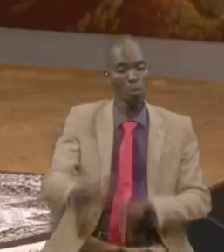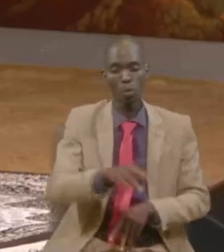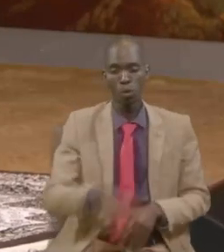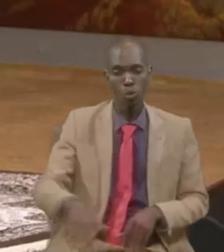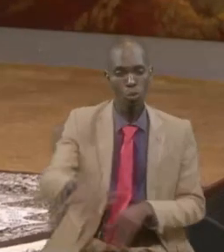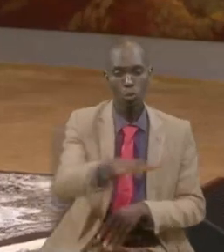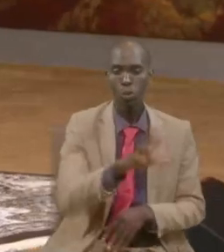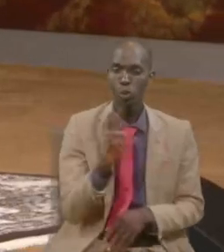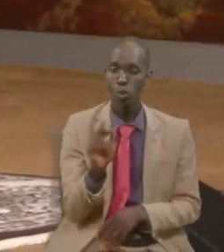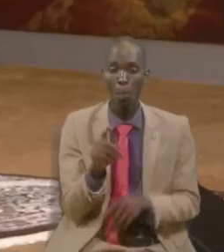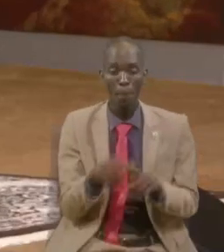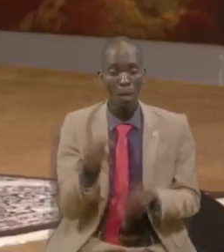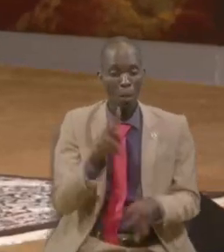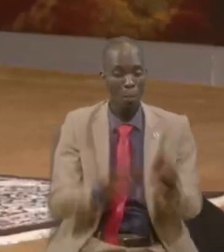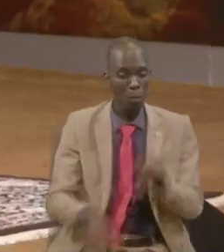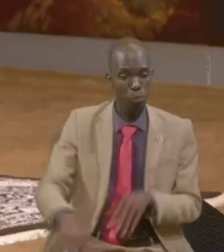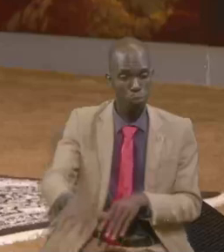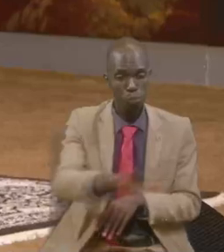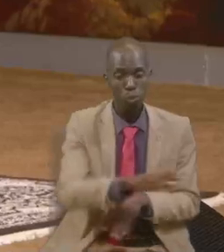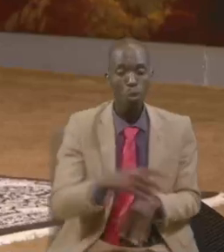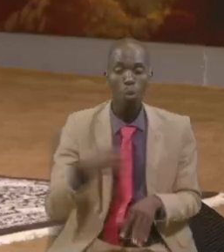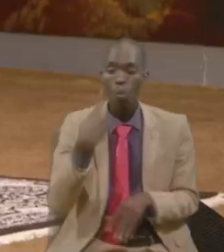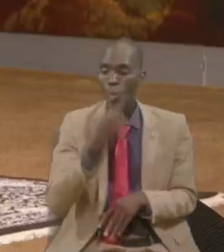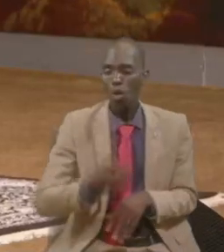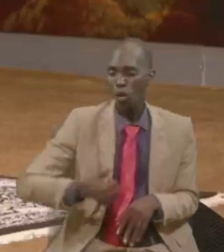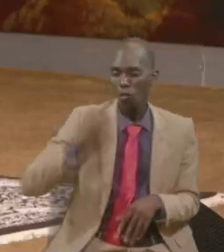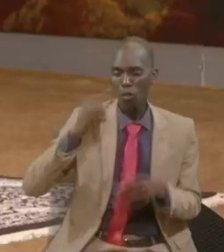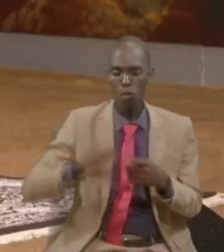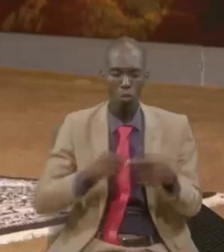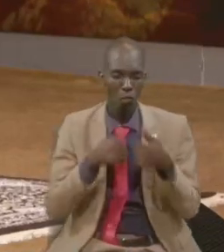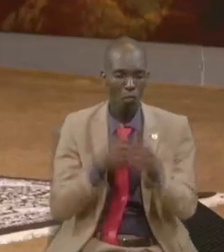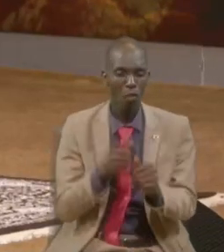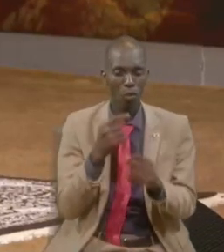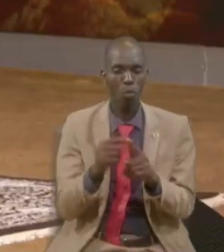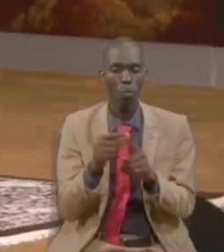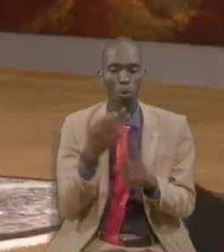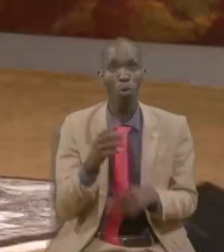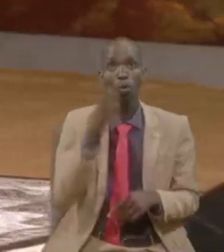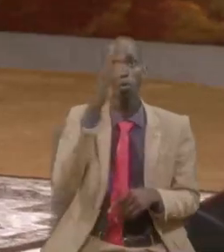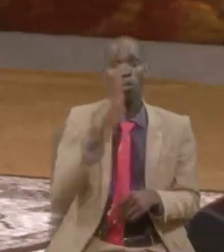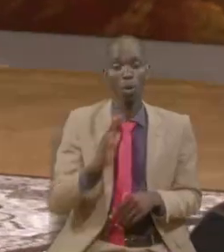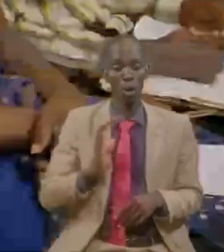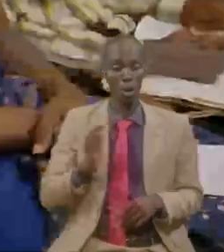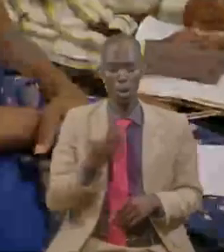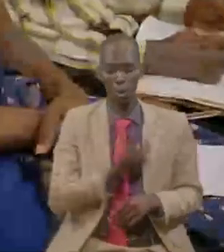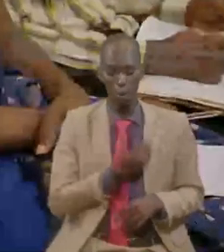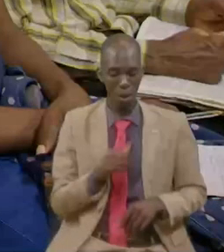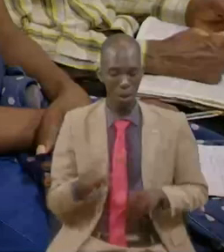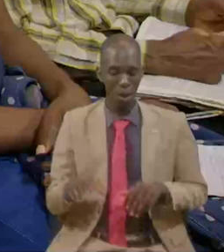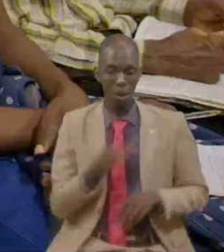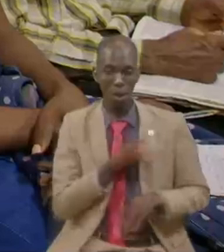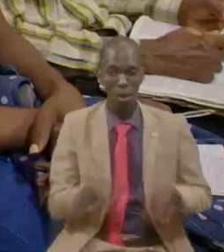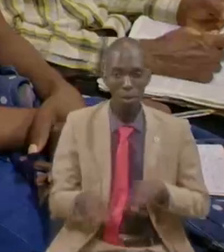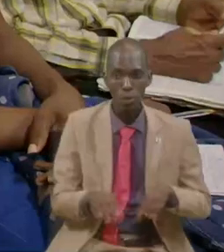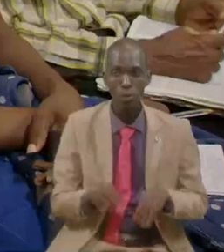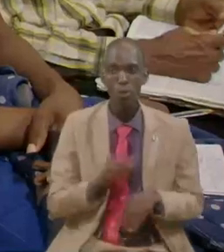qui il prêche. Ceux qui pêchent, reprends-les devant tous. Ceux qui ne vivent pas selon les normes de la parole de Dieu, notre action doit